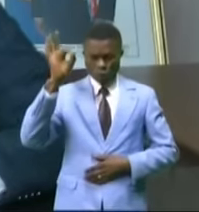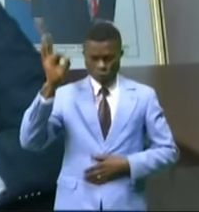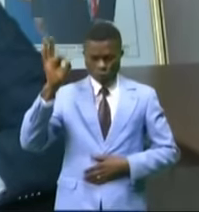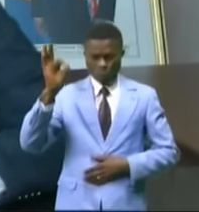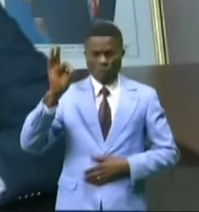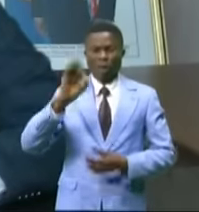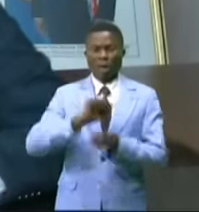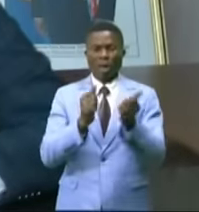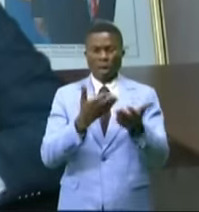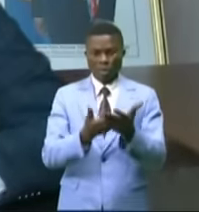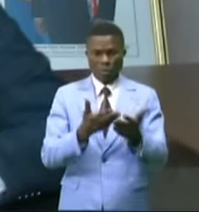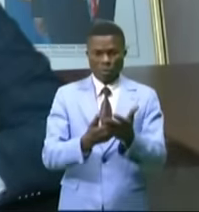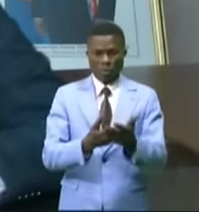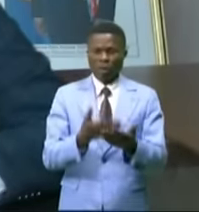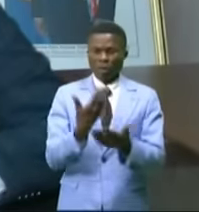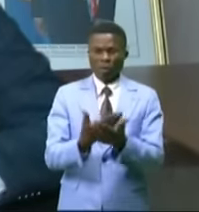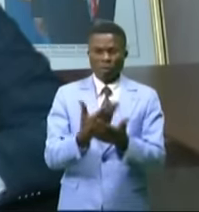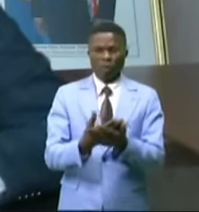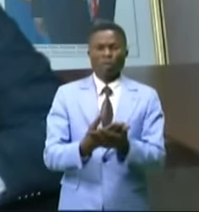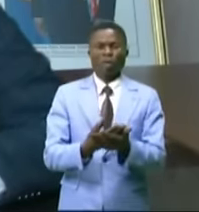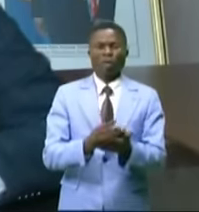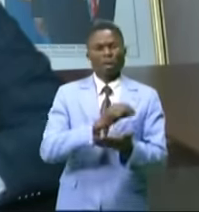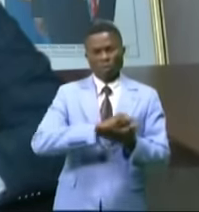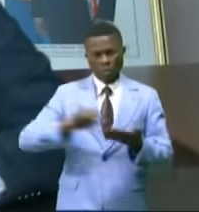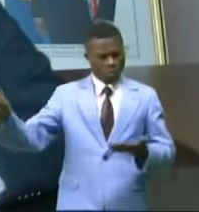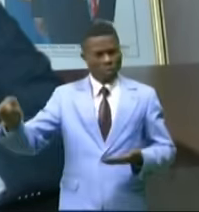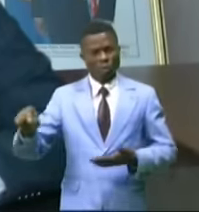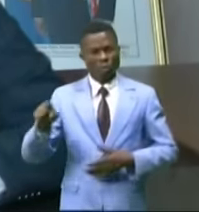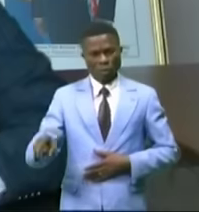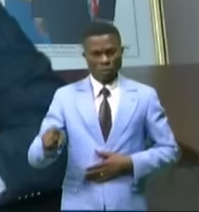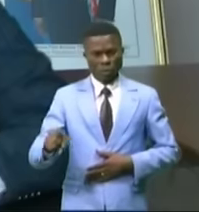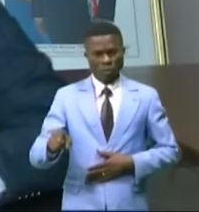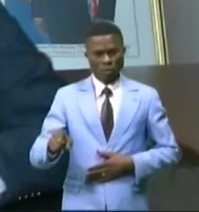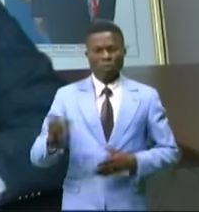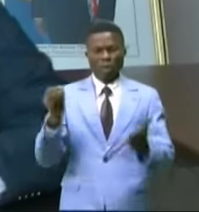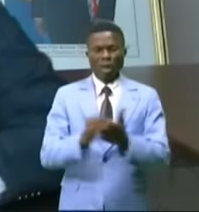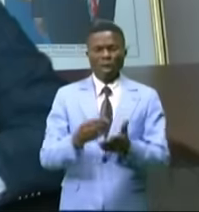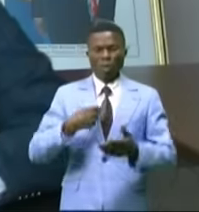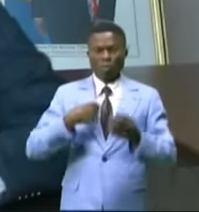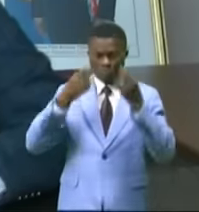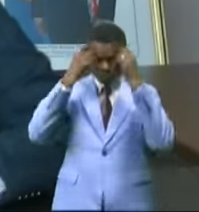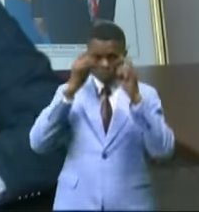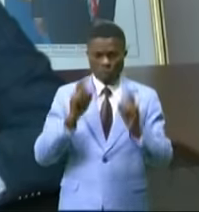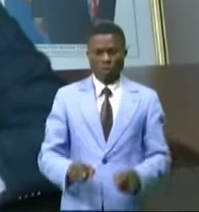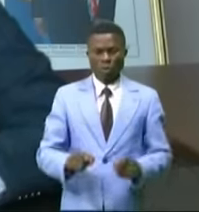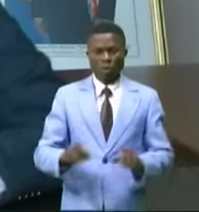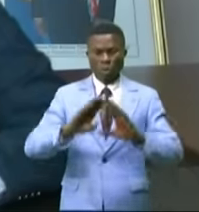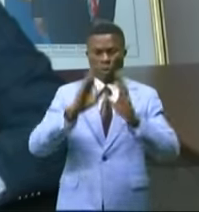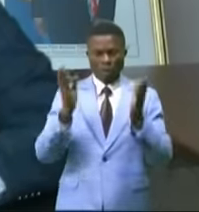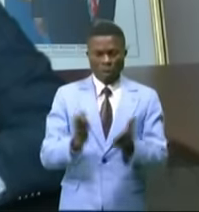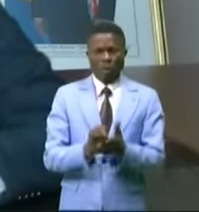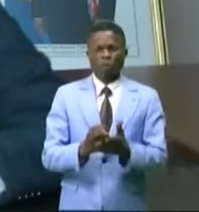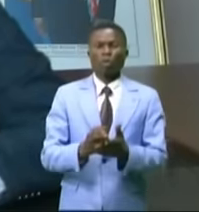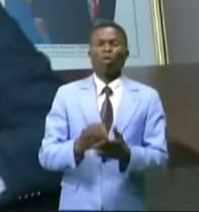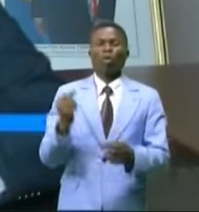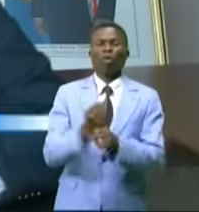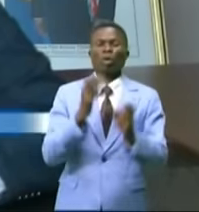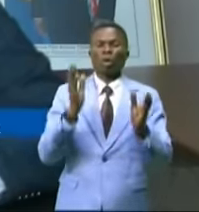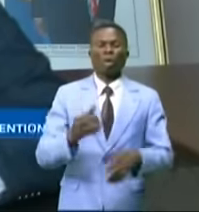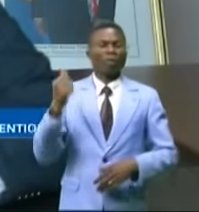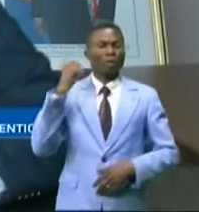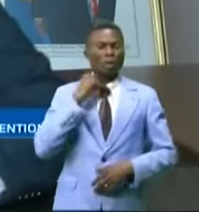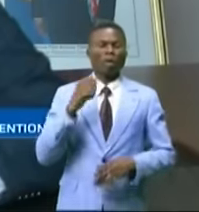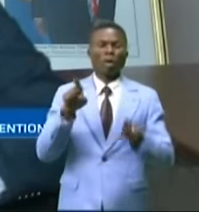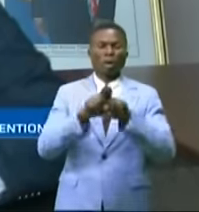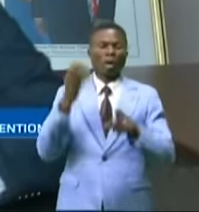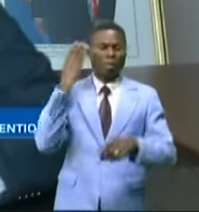cas soient immédiatement relevés de leurs fonctions. J'ai ensuite décidé que tous les prestataires, médecins et